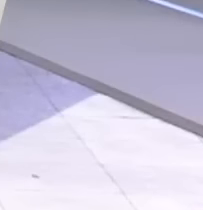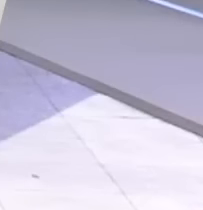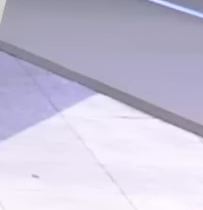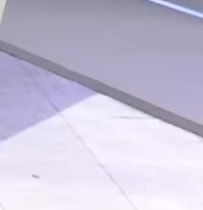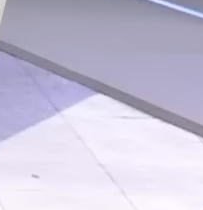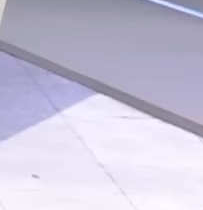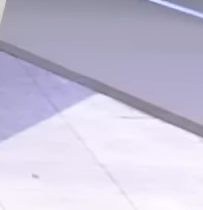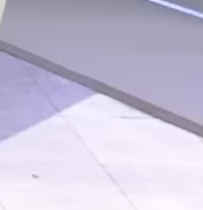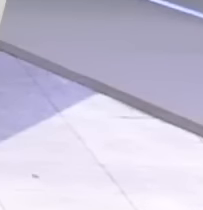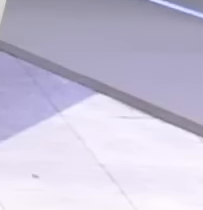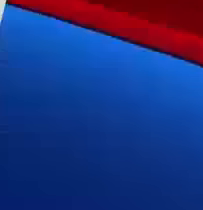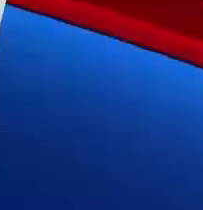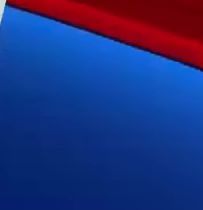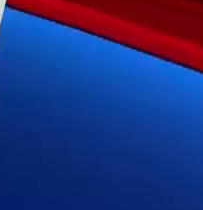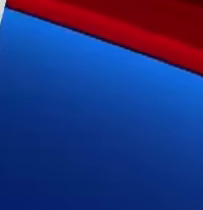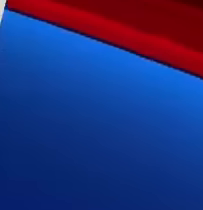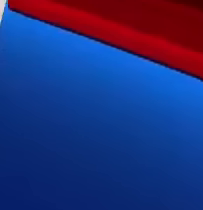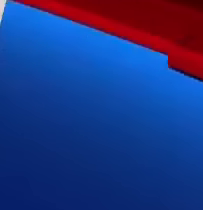magiging saksi!